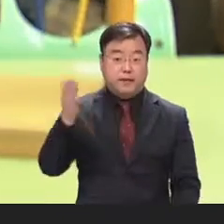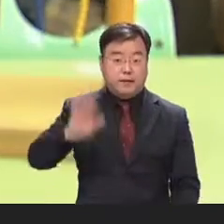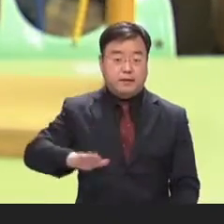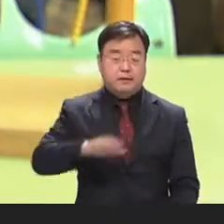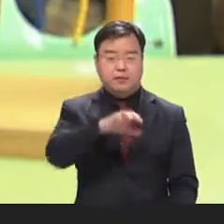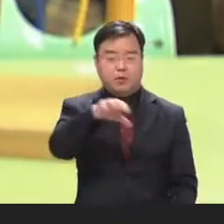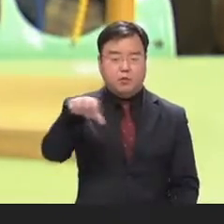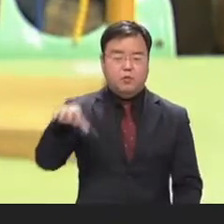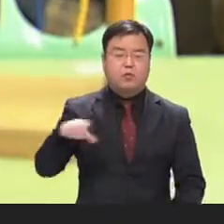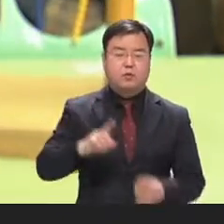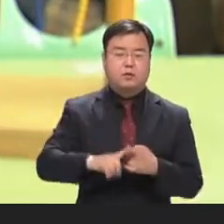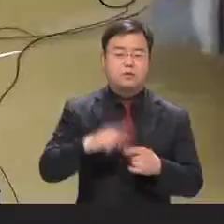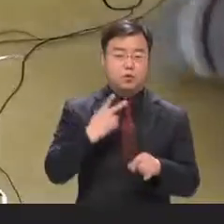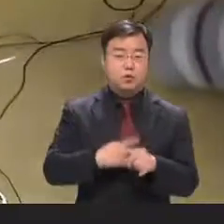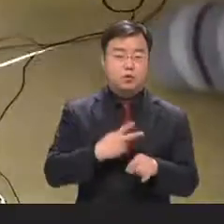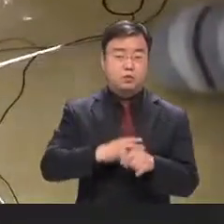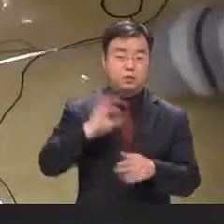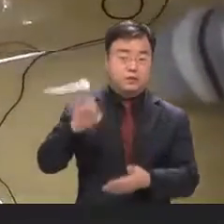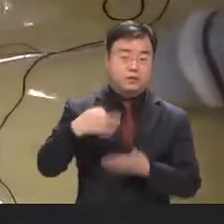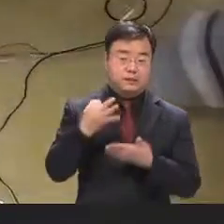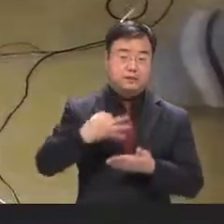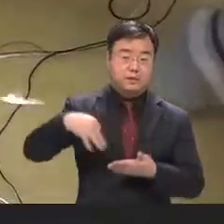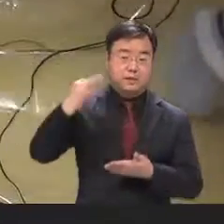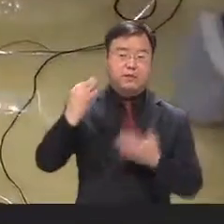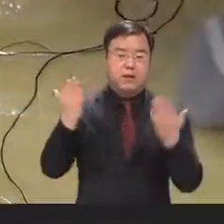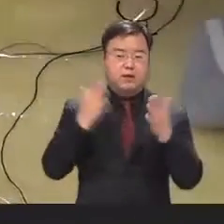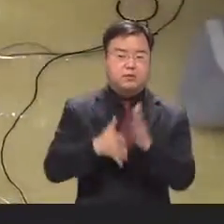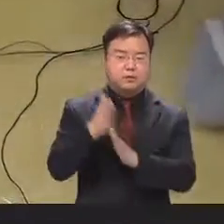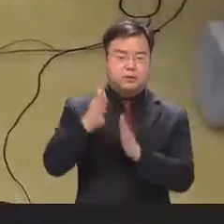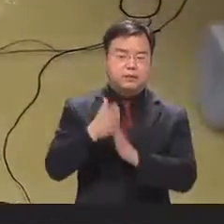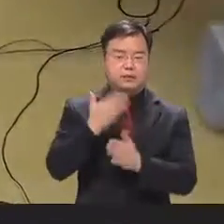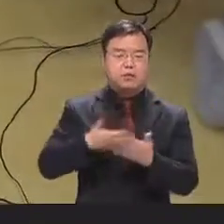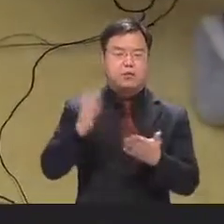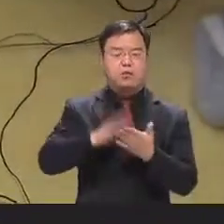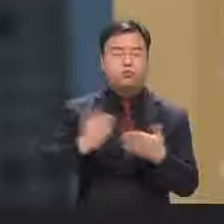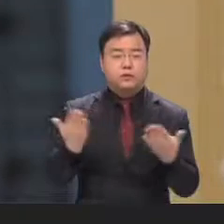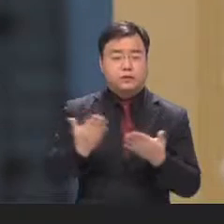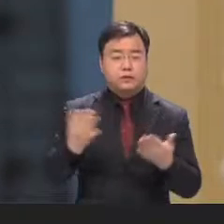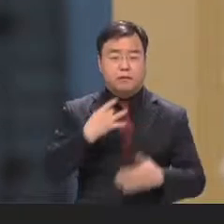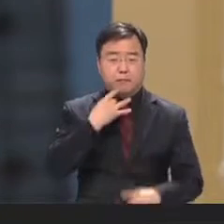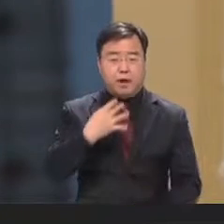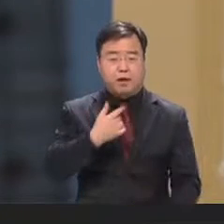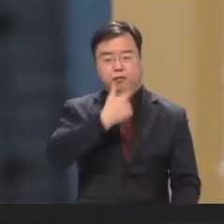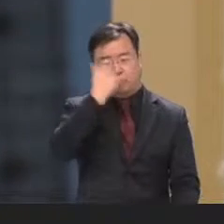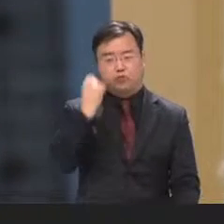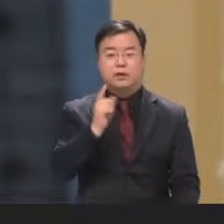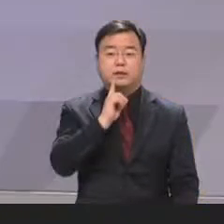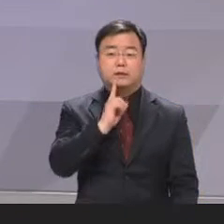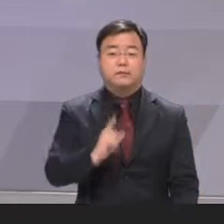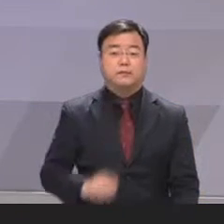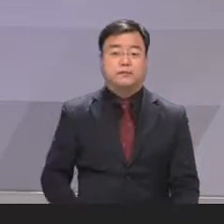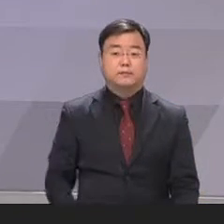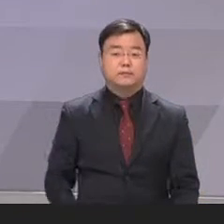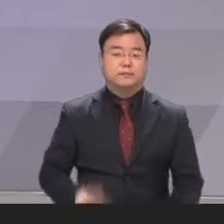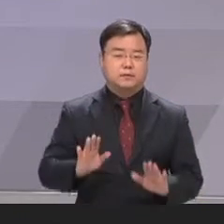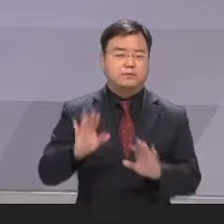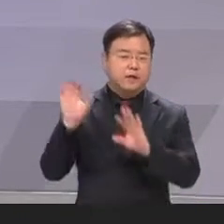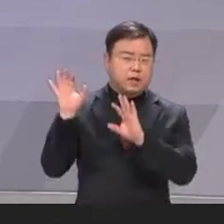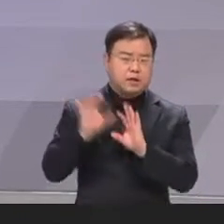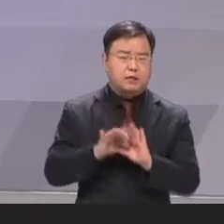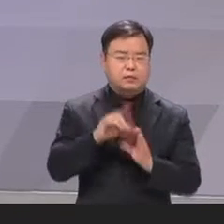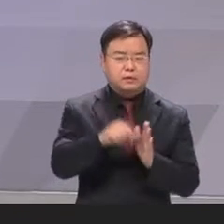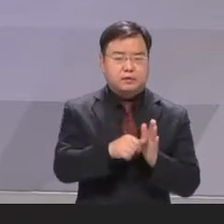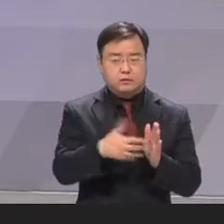임금 인상이나 학교시설 보수 만으로도 모자란다 고 반발하고 있는 상황입니다 계속 약해지고 시간이 흘러 갈수록